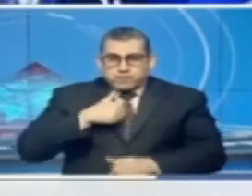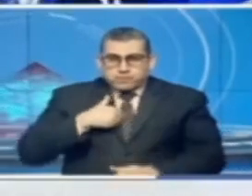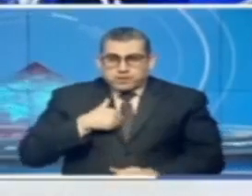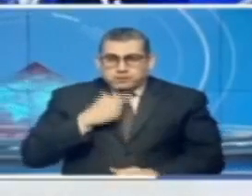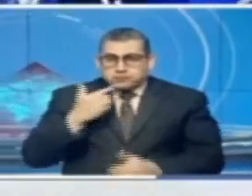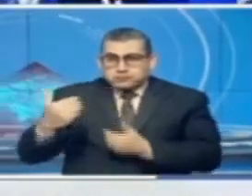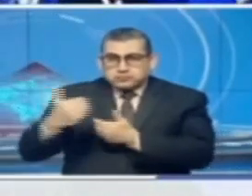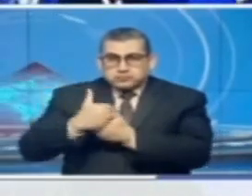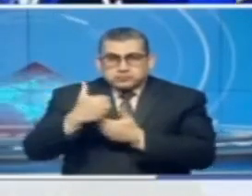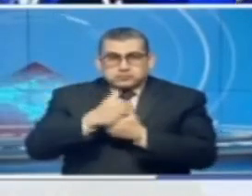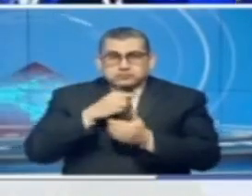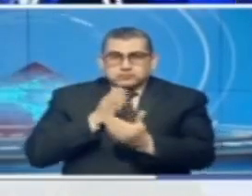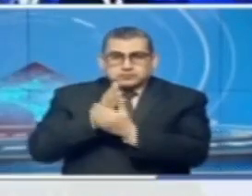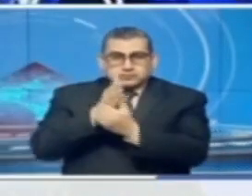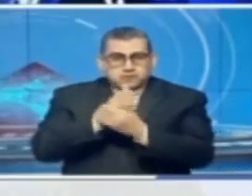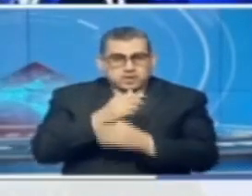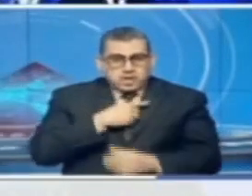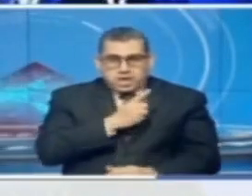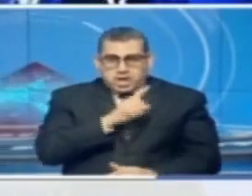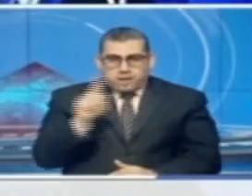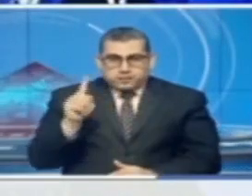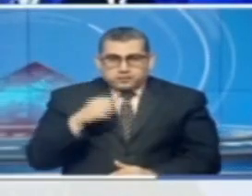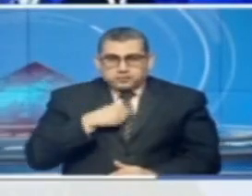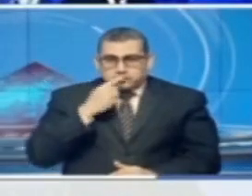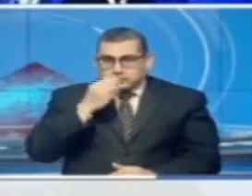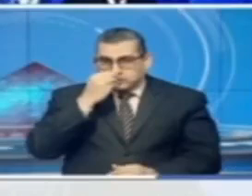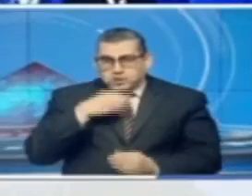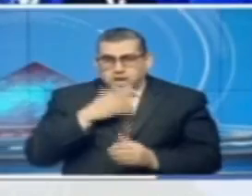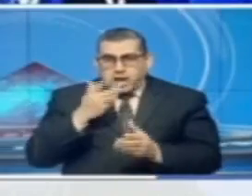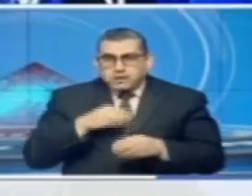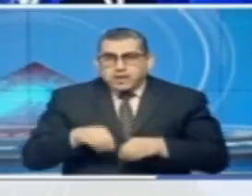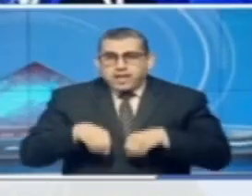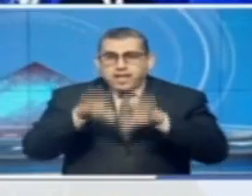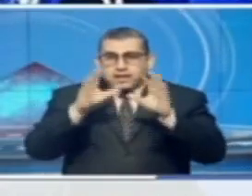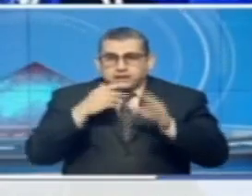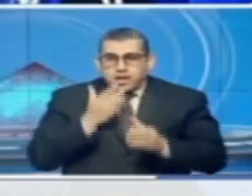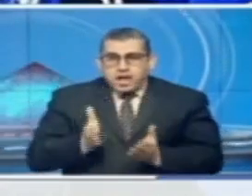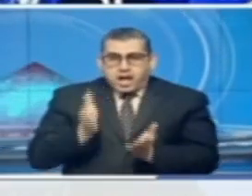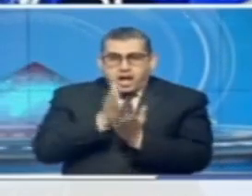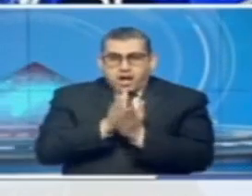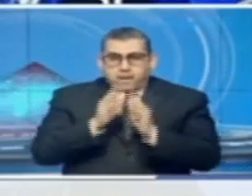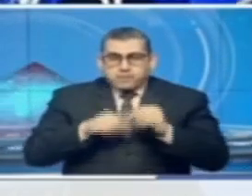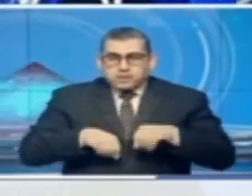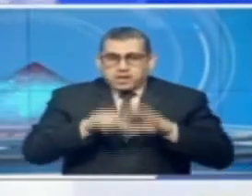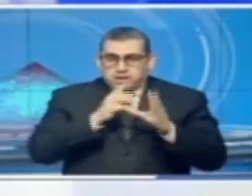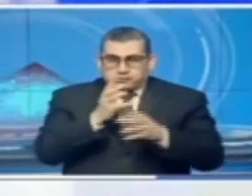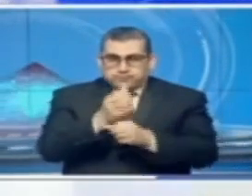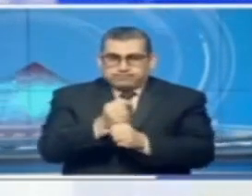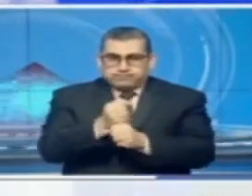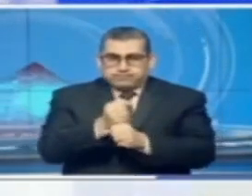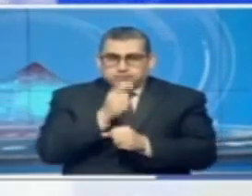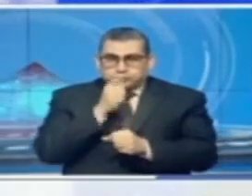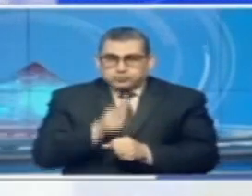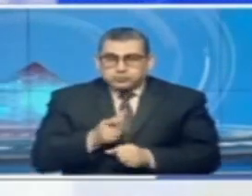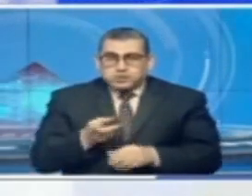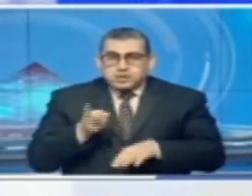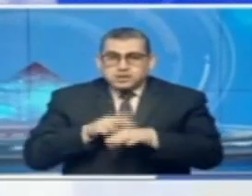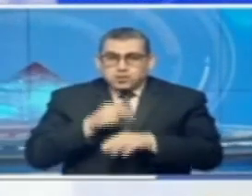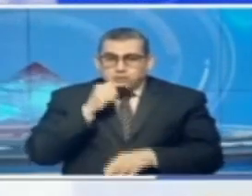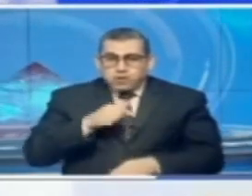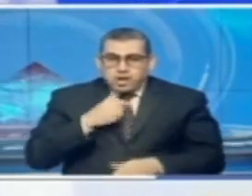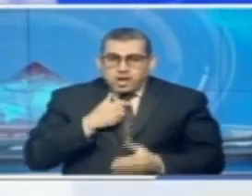تتدخل في شؤون الآخرين ولا تقبل التفريط في حقوق المصريين. هذا هو